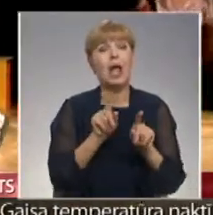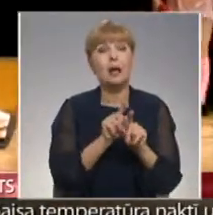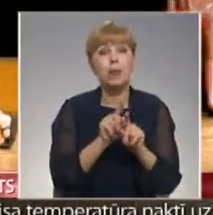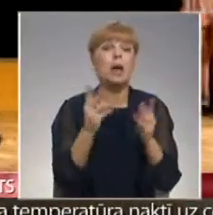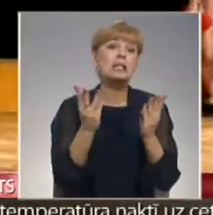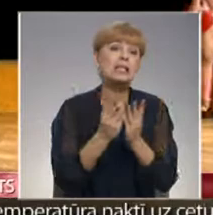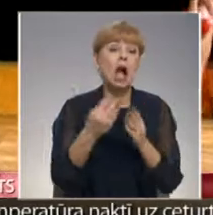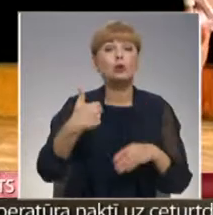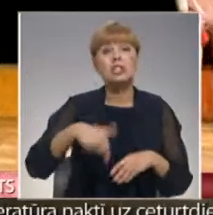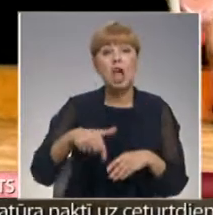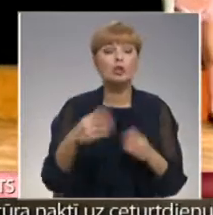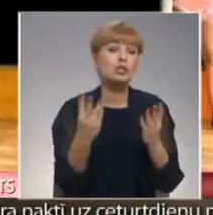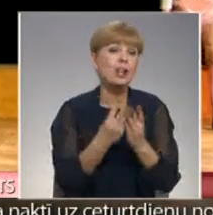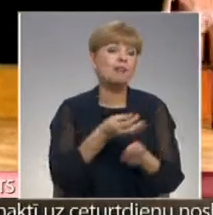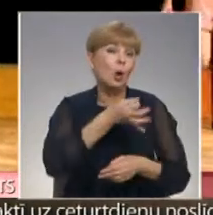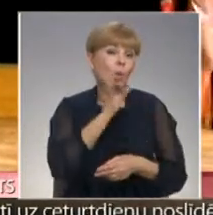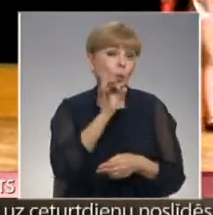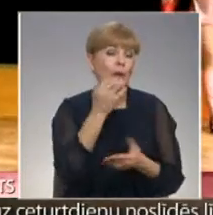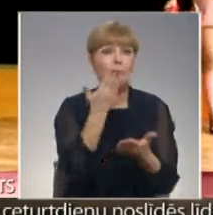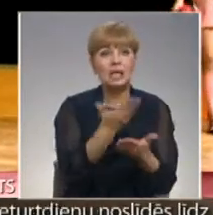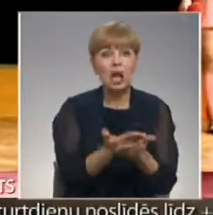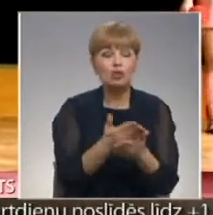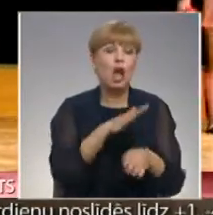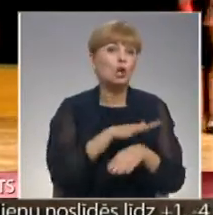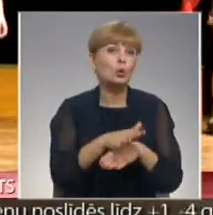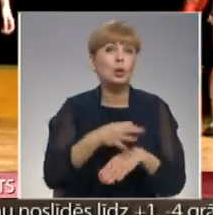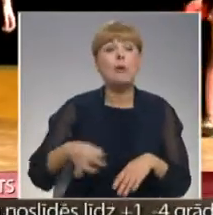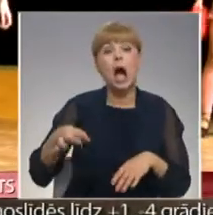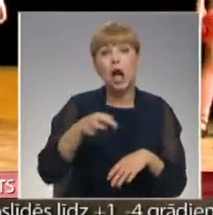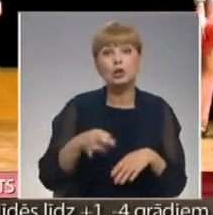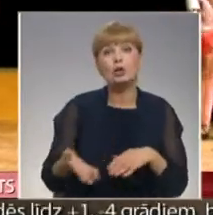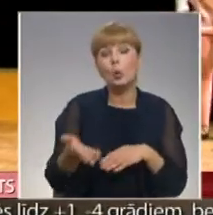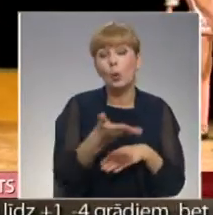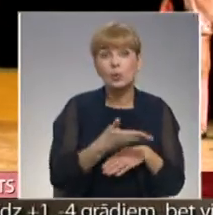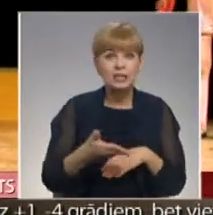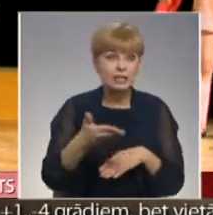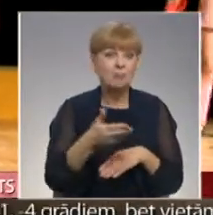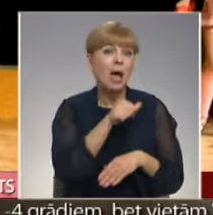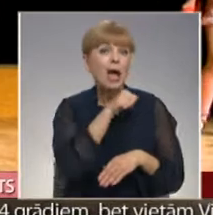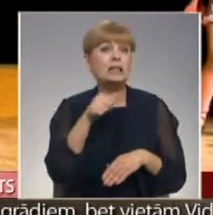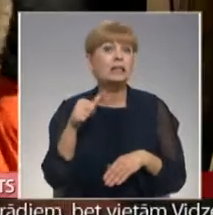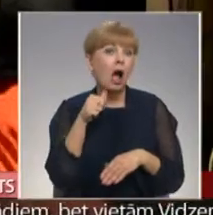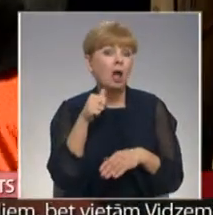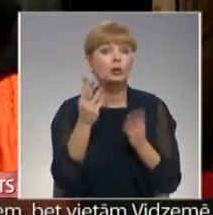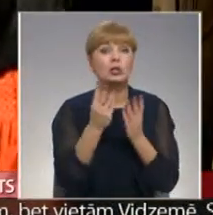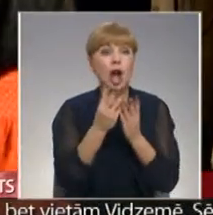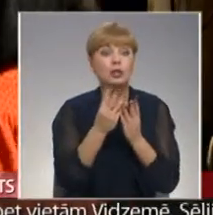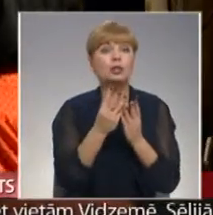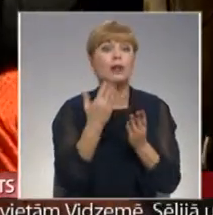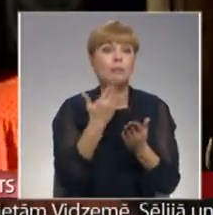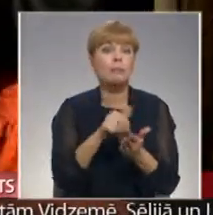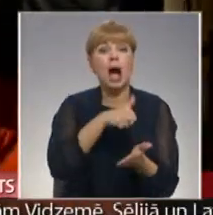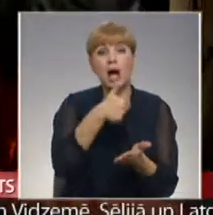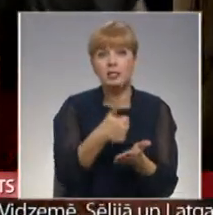un 60 skatuves runas priekšnesumiem Tukuma apriņķi Kurzemes reģiona skatē tālsos pārstāvēs tikai 2 uzvedumi un